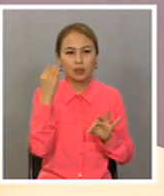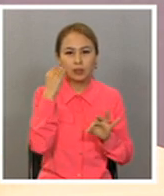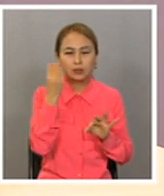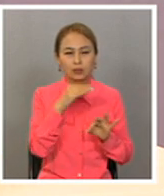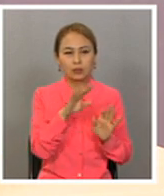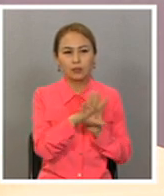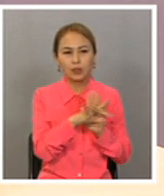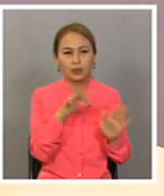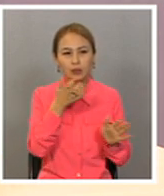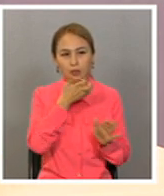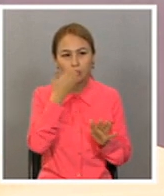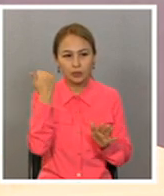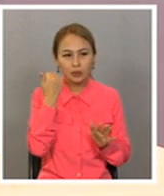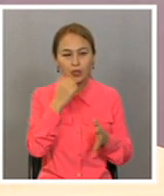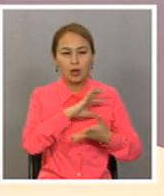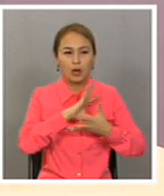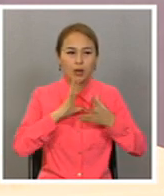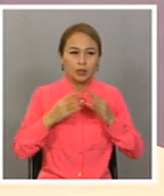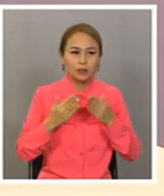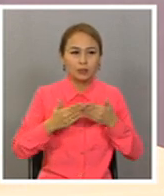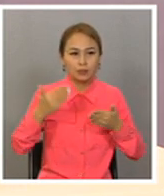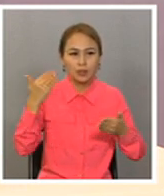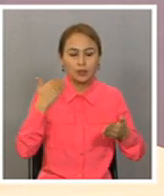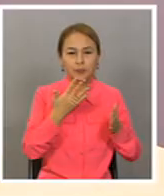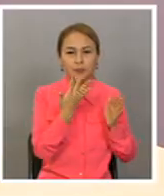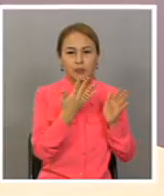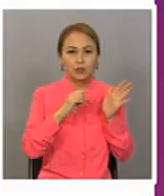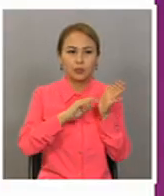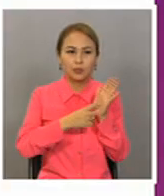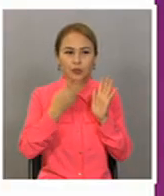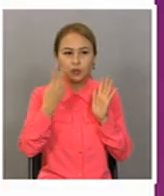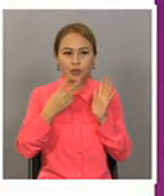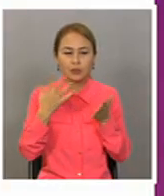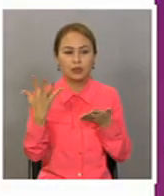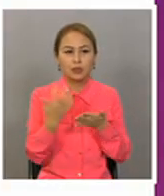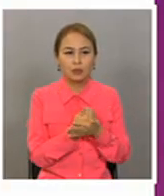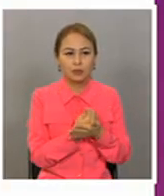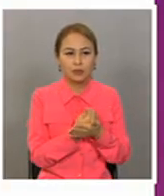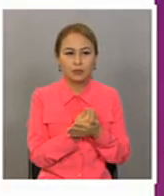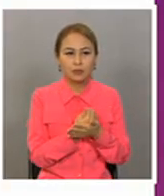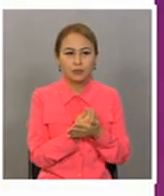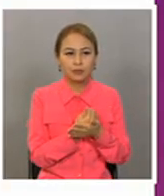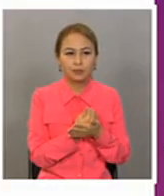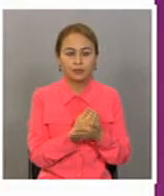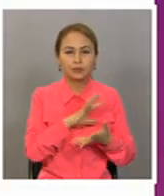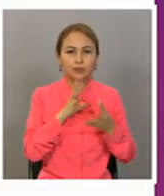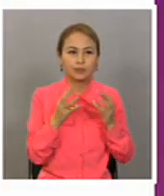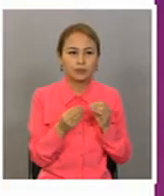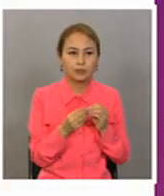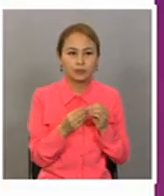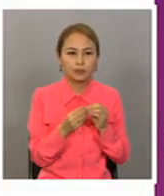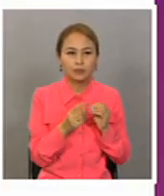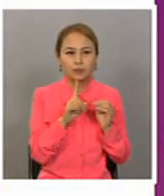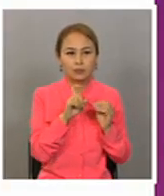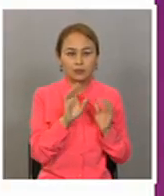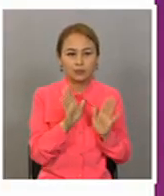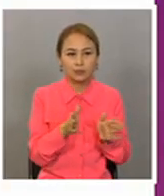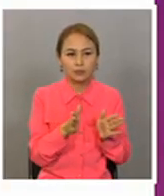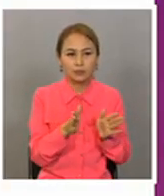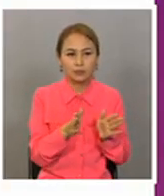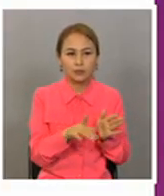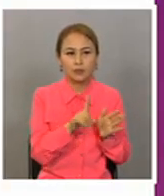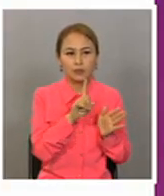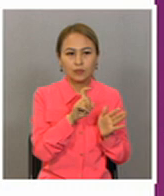отырып, алдымен 5 пен 20-ның көбейтіндісін табамыз. Нәтижеміз 100-ге тең. Ал